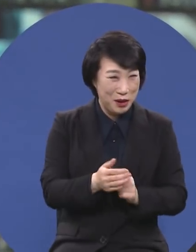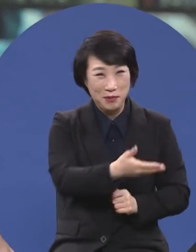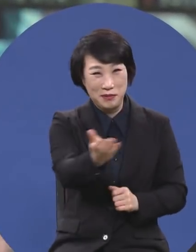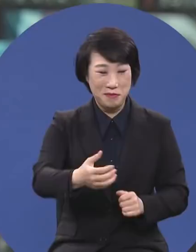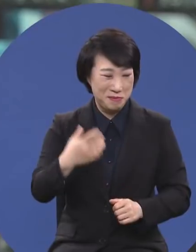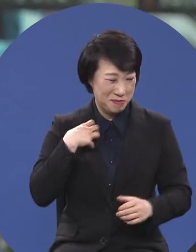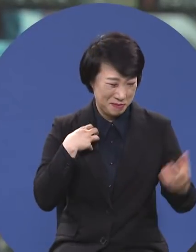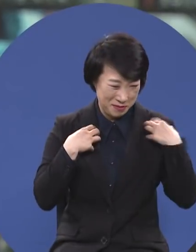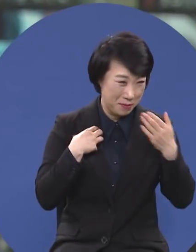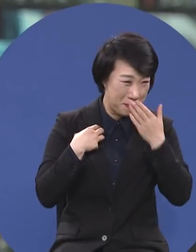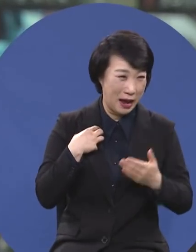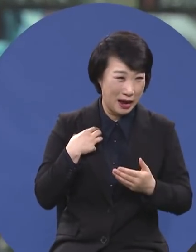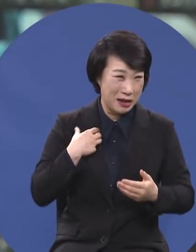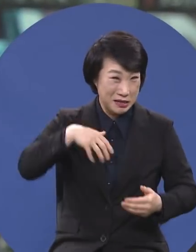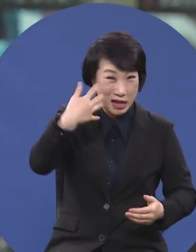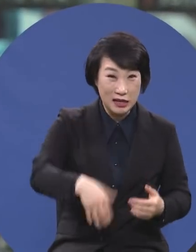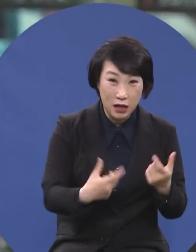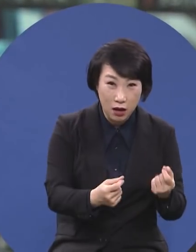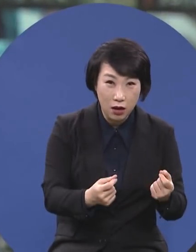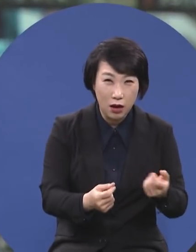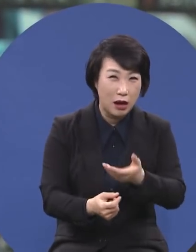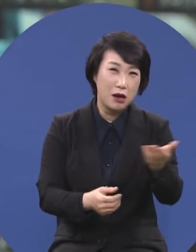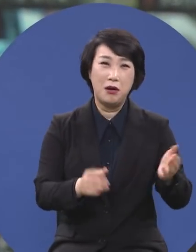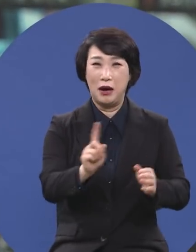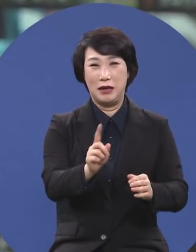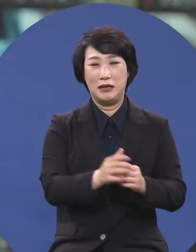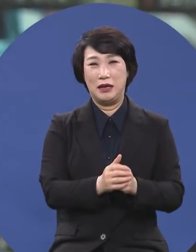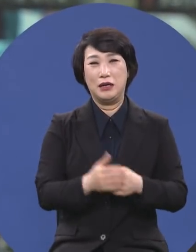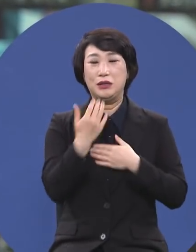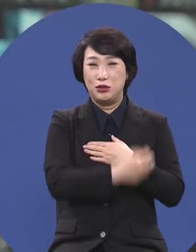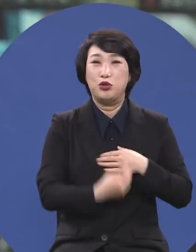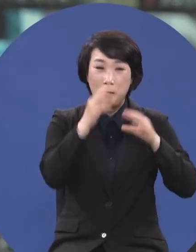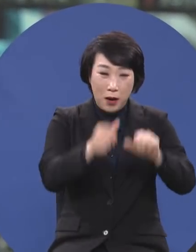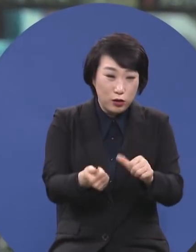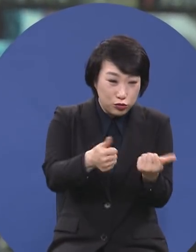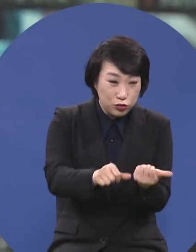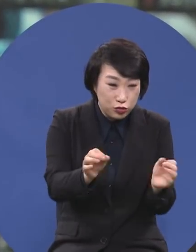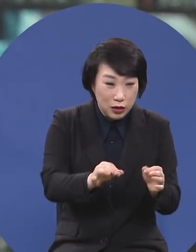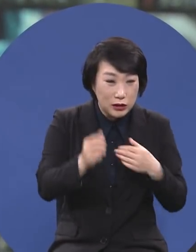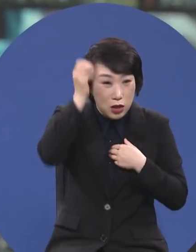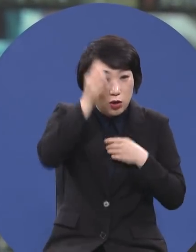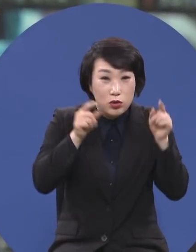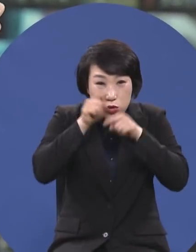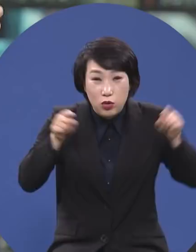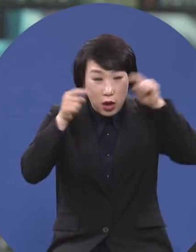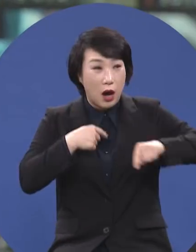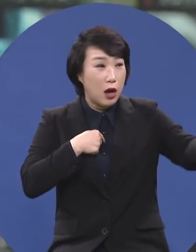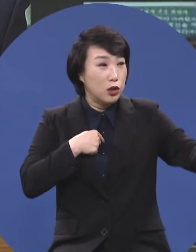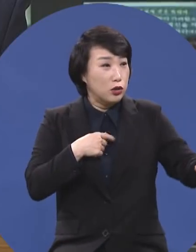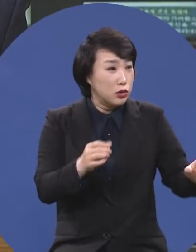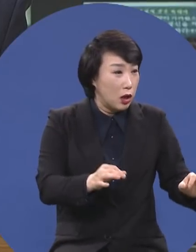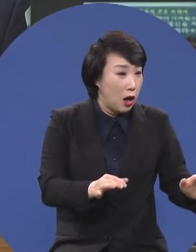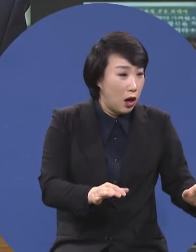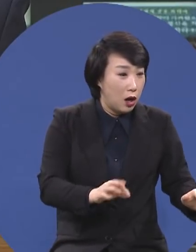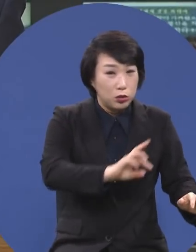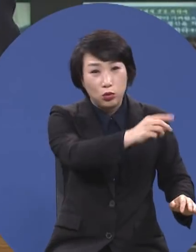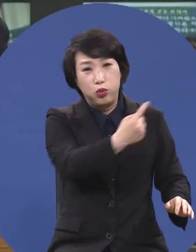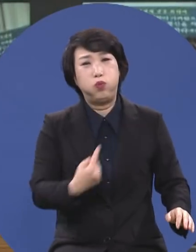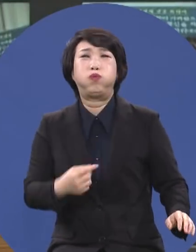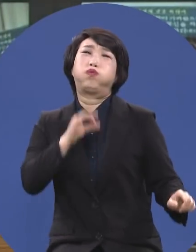같아도 육신이 딱 끝나는 순간 내 영혼이 지옥에 떨어지자마자 이건 두 번 다시 돌아올 수